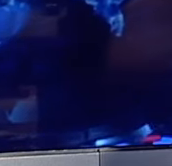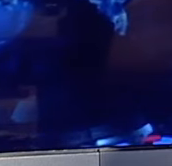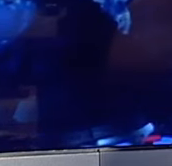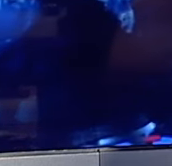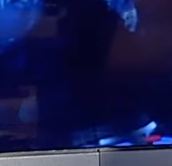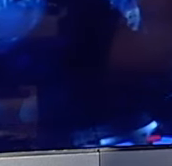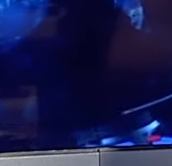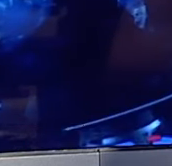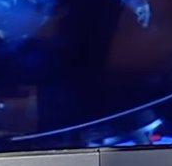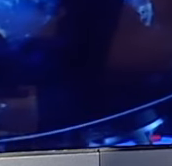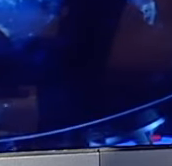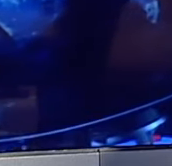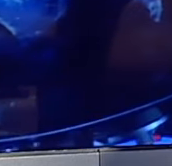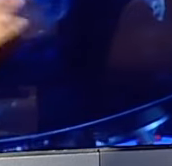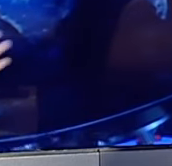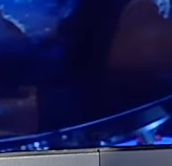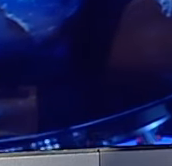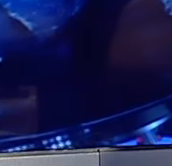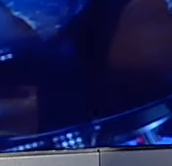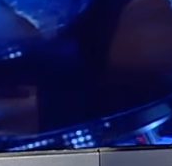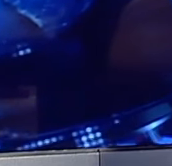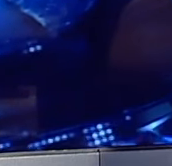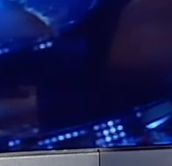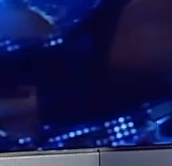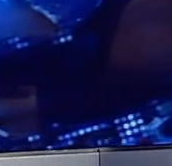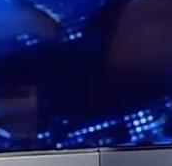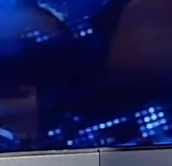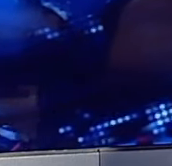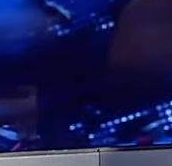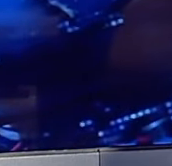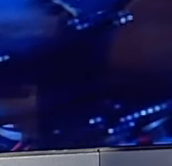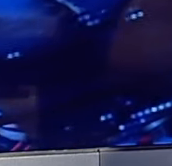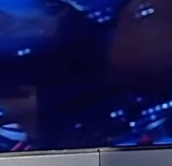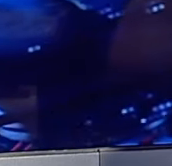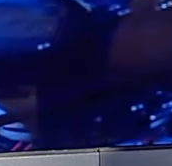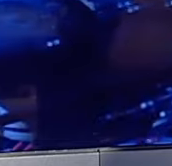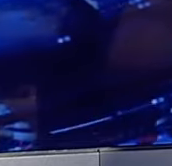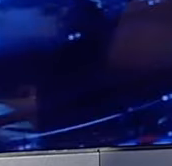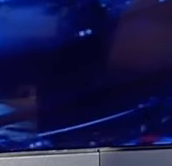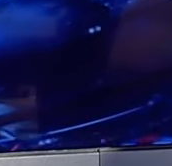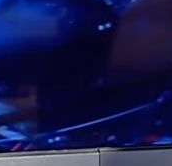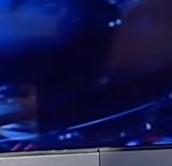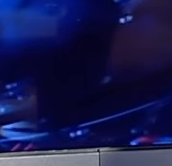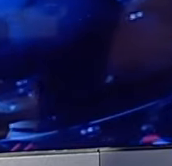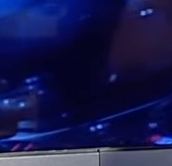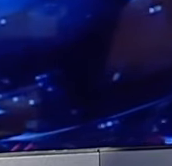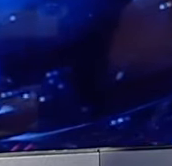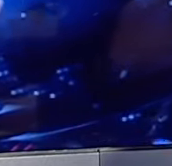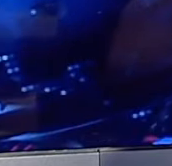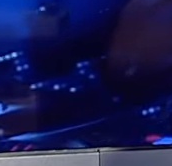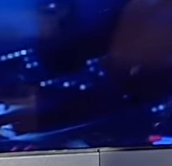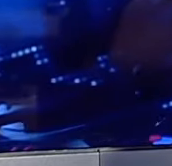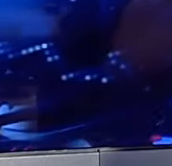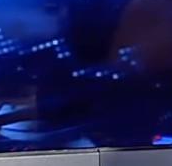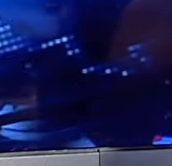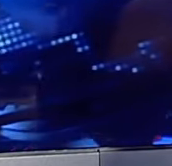التواصل، وقال في بيانه: لا يحق لمن لم يعش سعادة المعتقد والمسلك أن يحاضر في العفة والدين والهوية، ولا يحق لأي